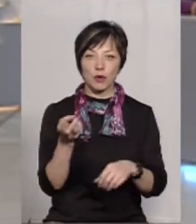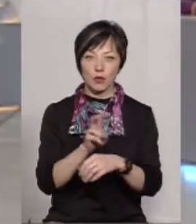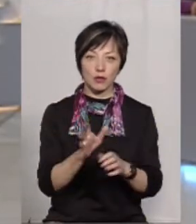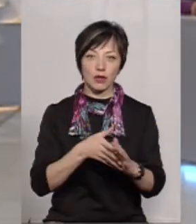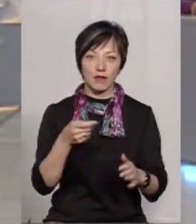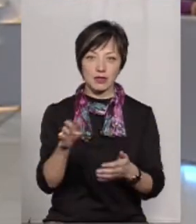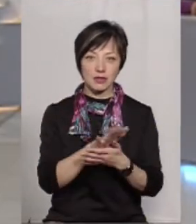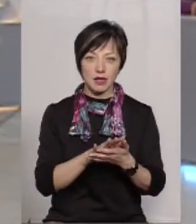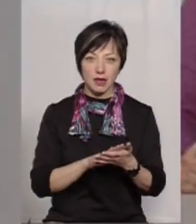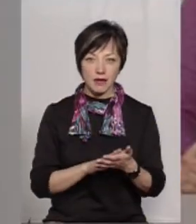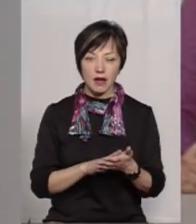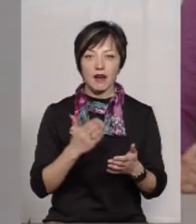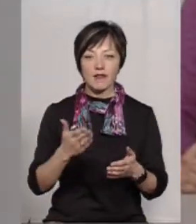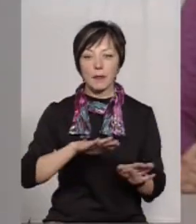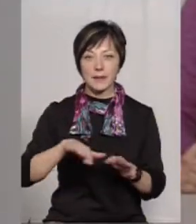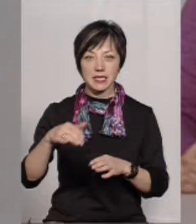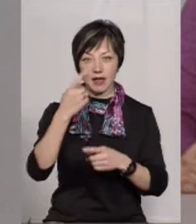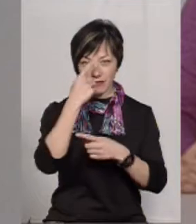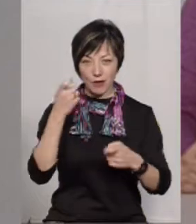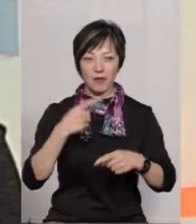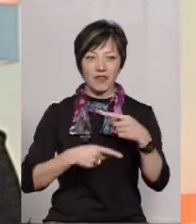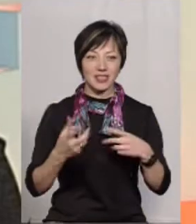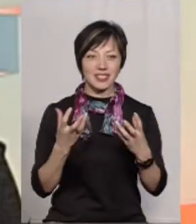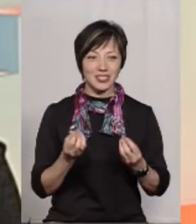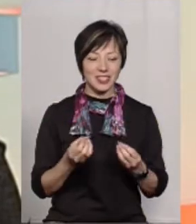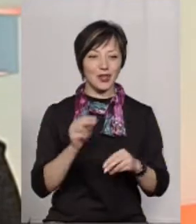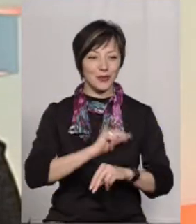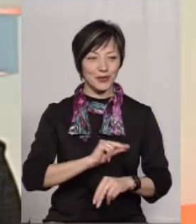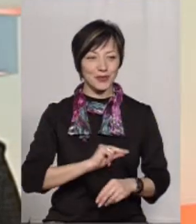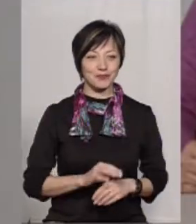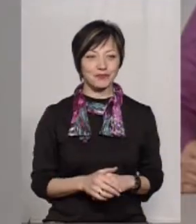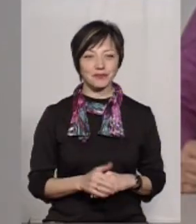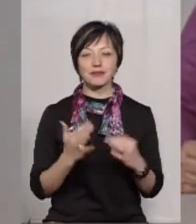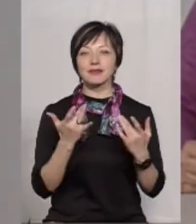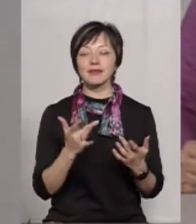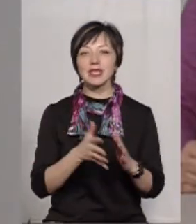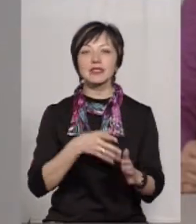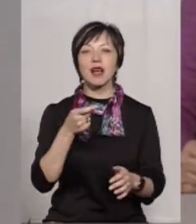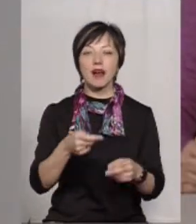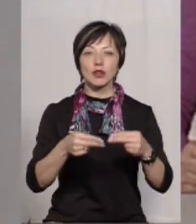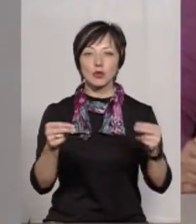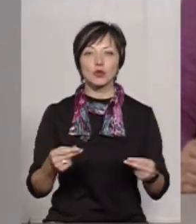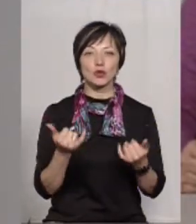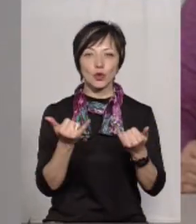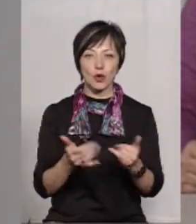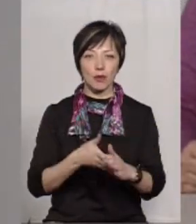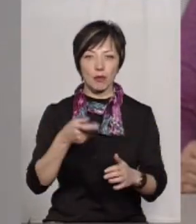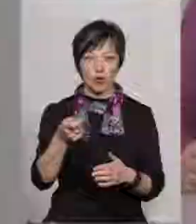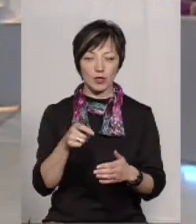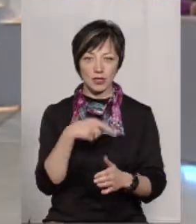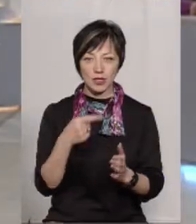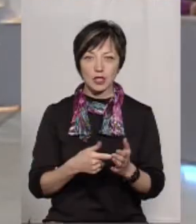і подавати заяву. Ви після ефіру ще повернетеся. Звичайно. Скільки заяв на одруження сьогодні